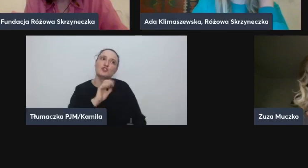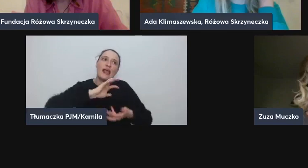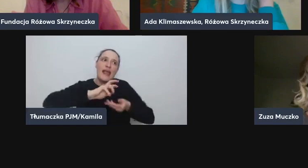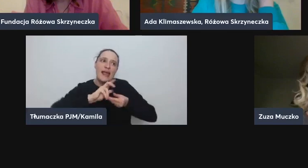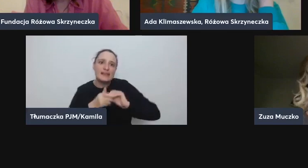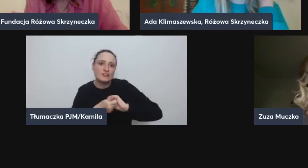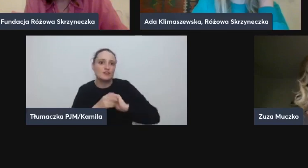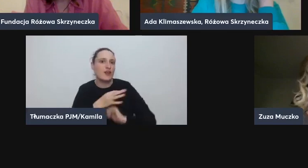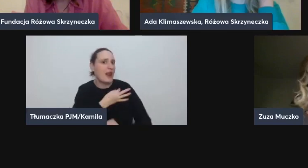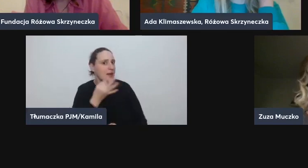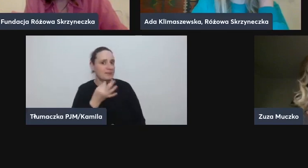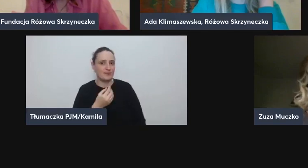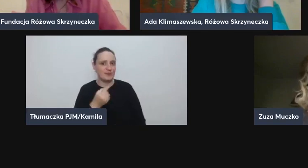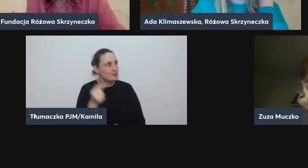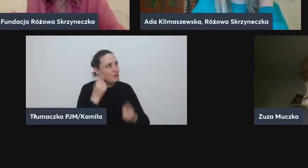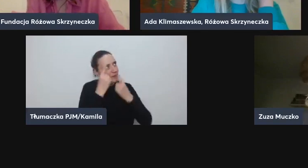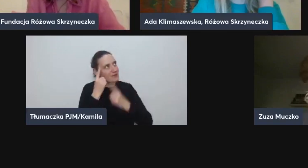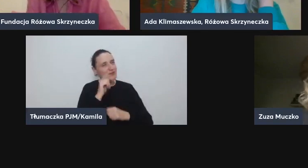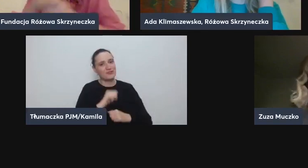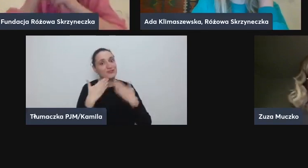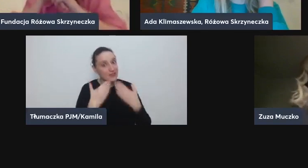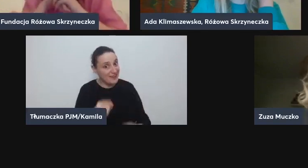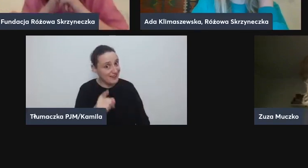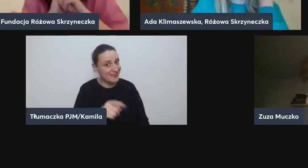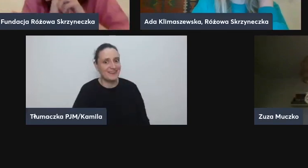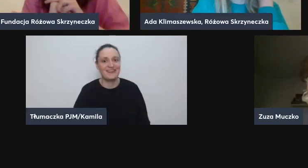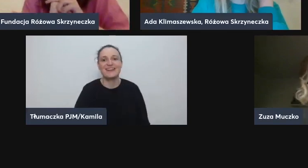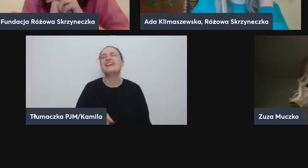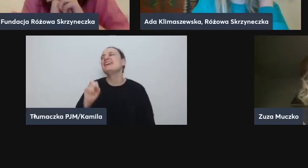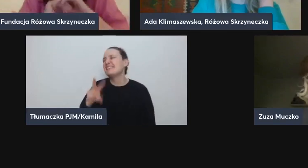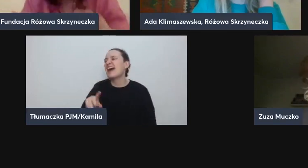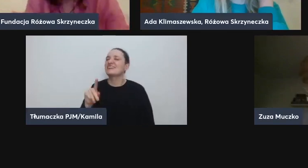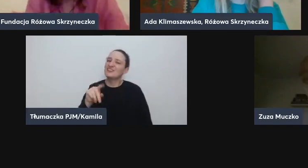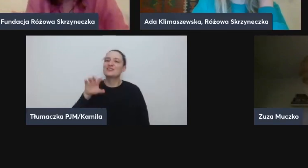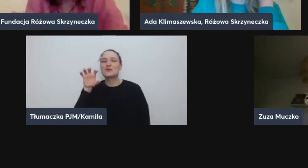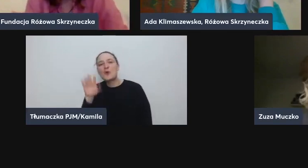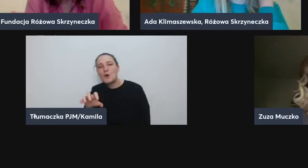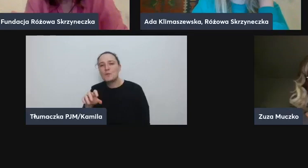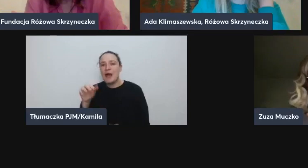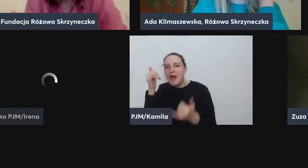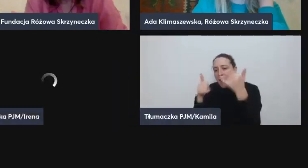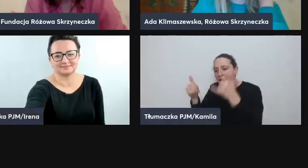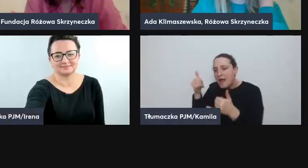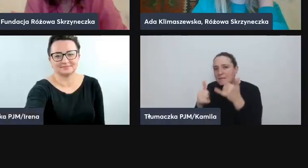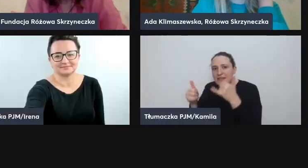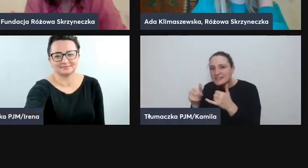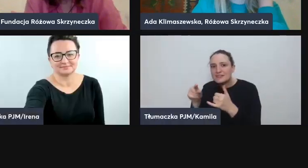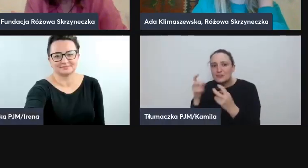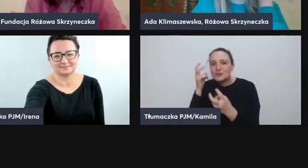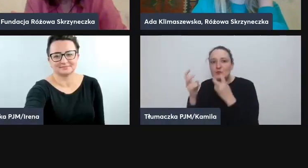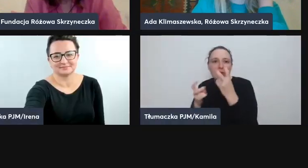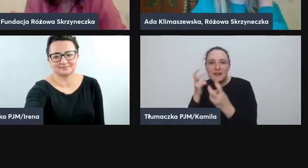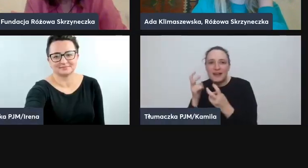jednak lepiej, kurczę, muszę pokombinować też, dzięki. Zestaw małego chemika, małej chemiczki trzeba zrobić w domu i szukać tej